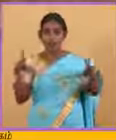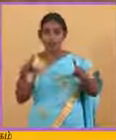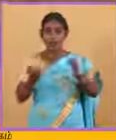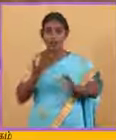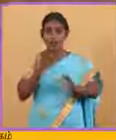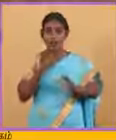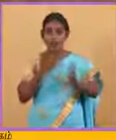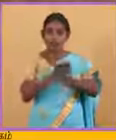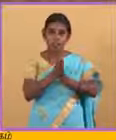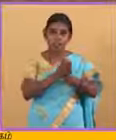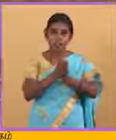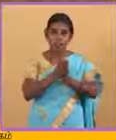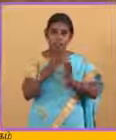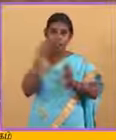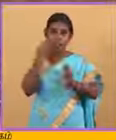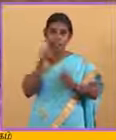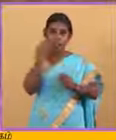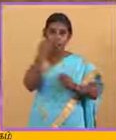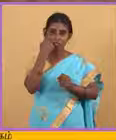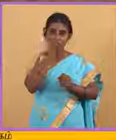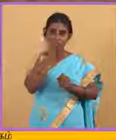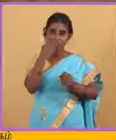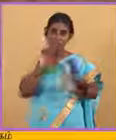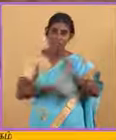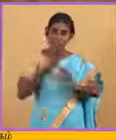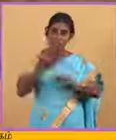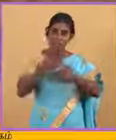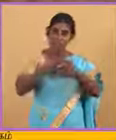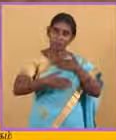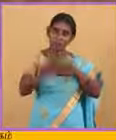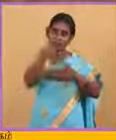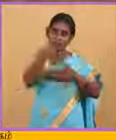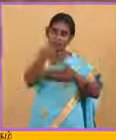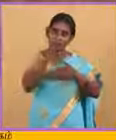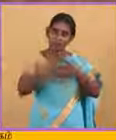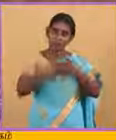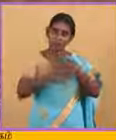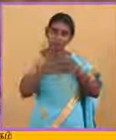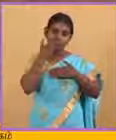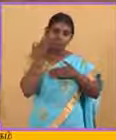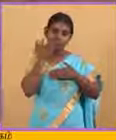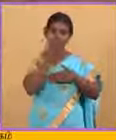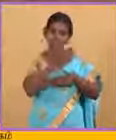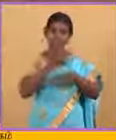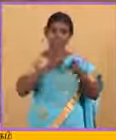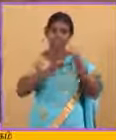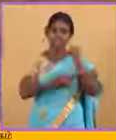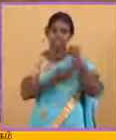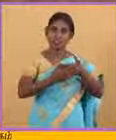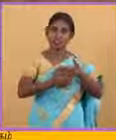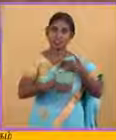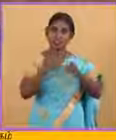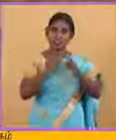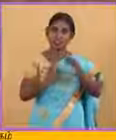அவர் கண்ணீர் சாறை சாறையாக வடிந்தது. கண்ணீரை துடைத்து கொண்டே இறுதி வரை இந்த கதையை